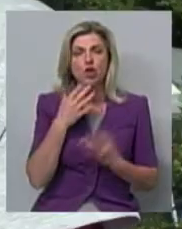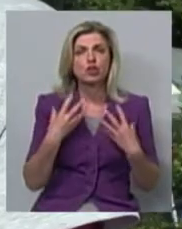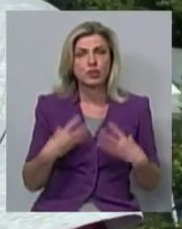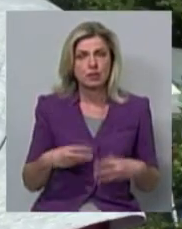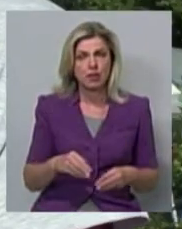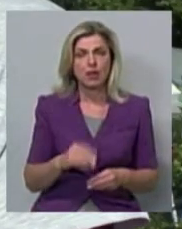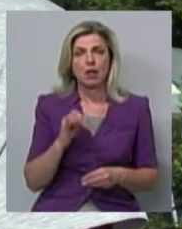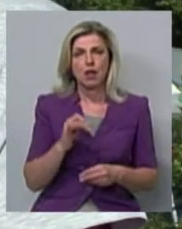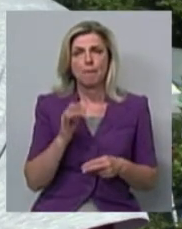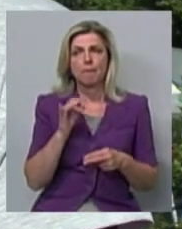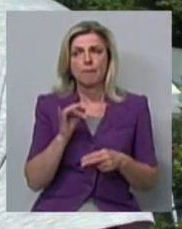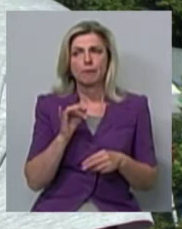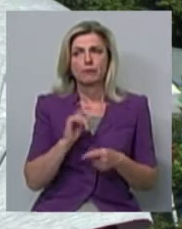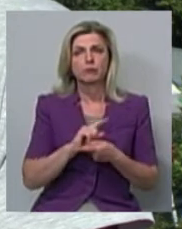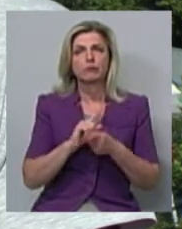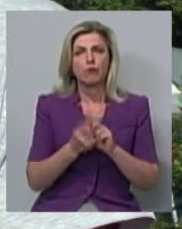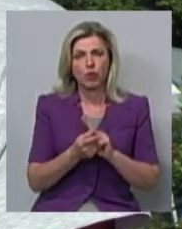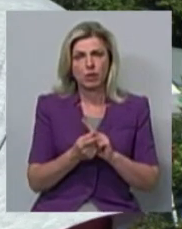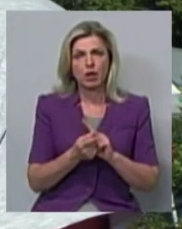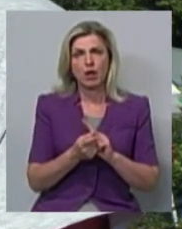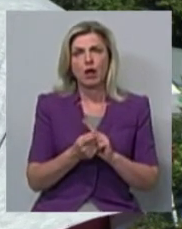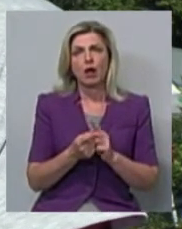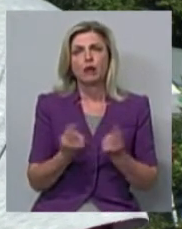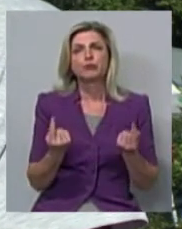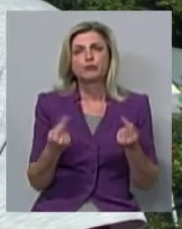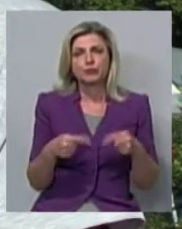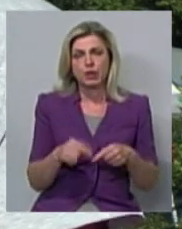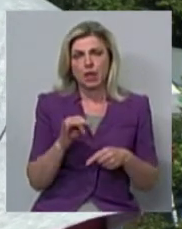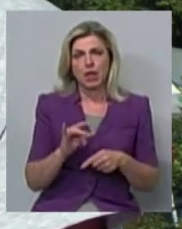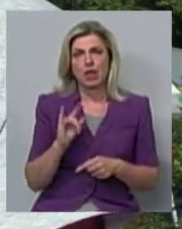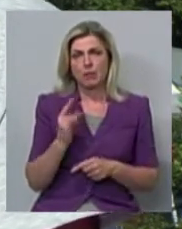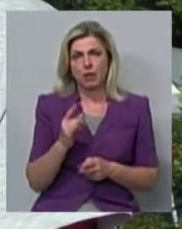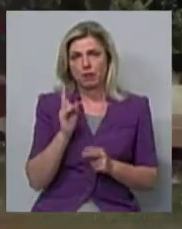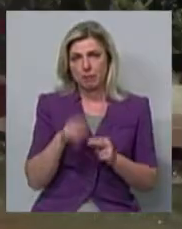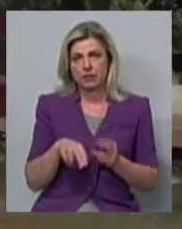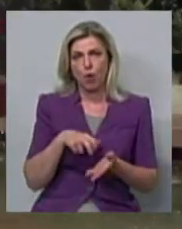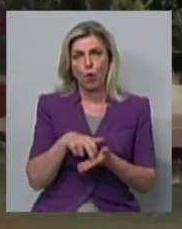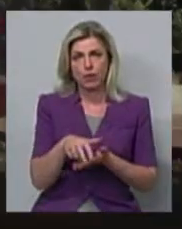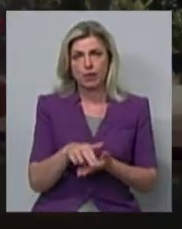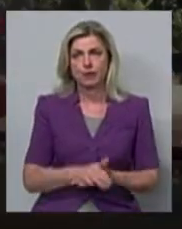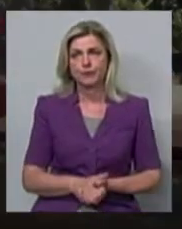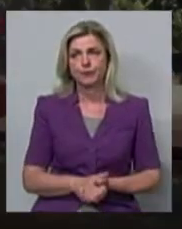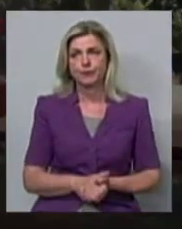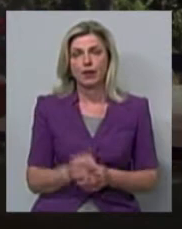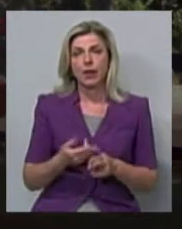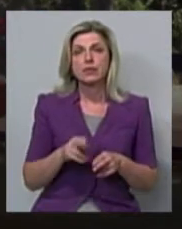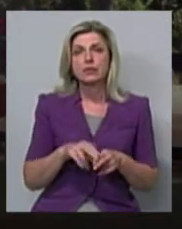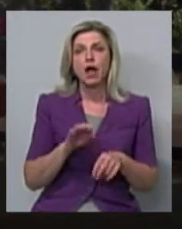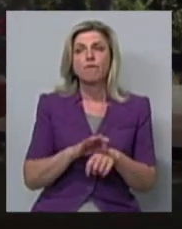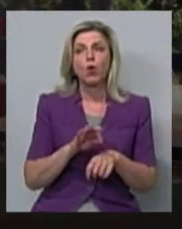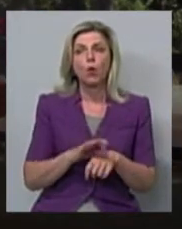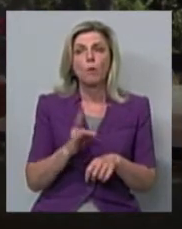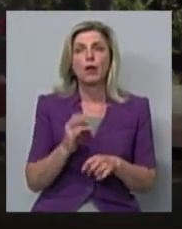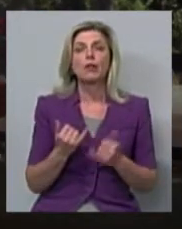м'язи стають атрофовані і дитина перестає ходити. Ця хвороба на сьогодні